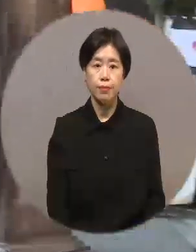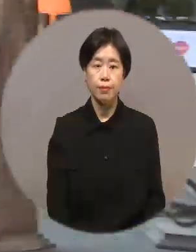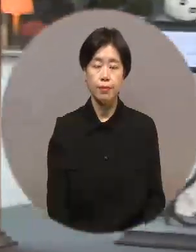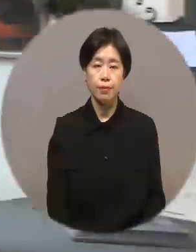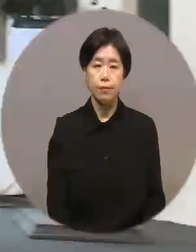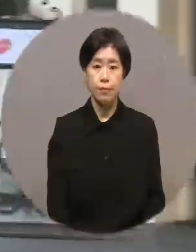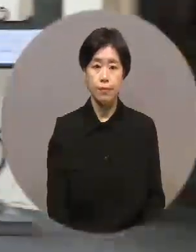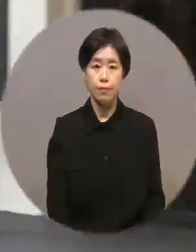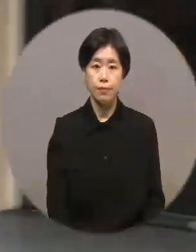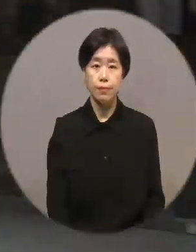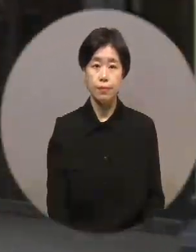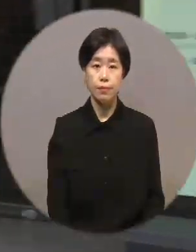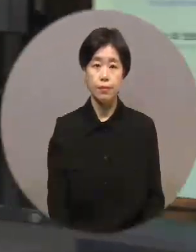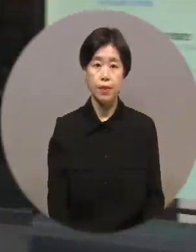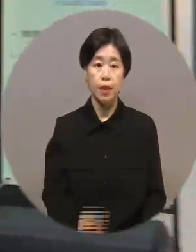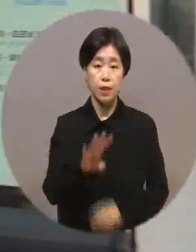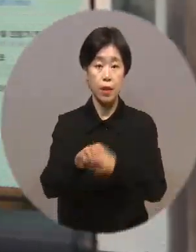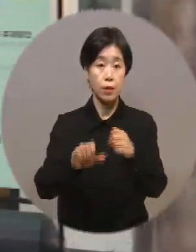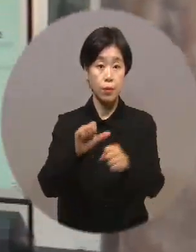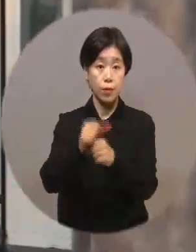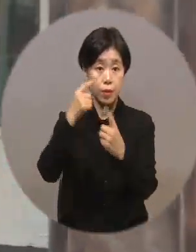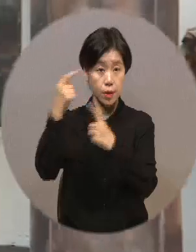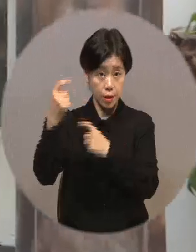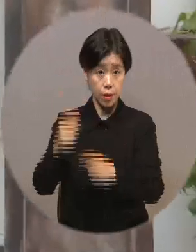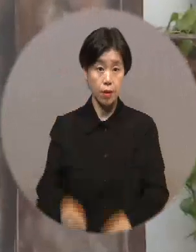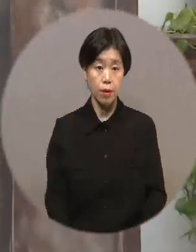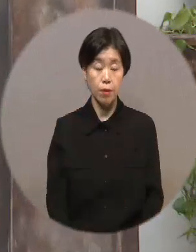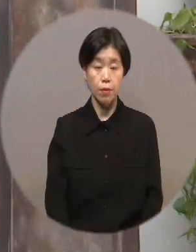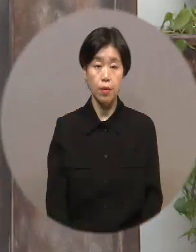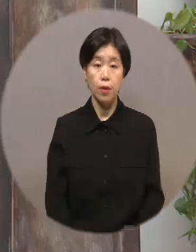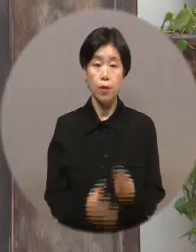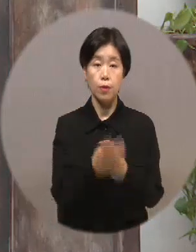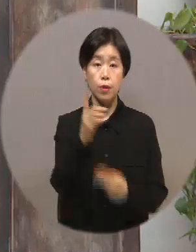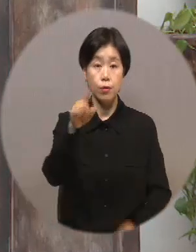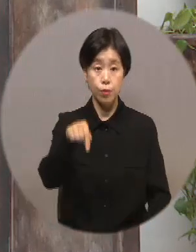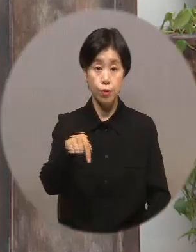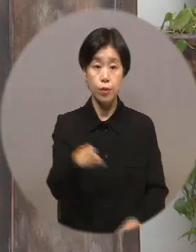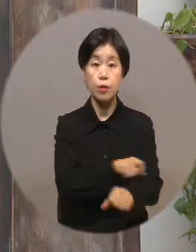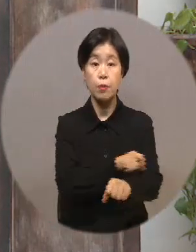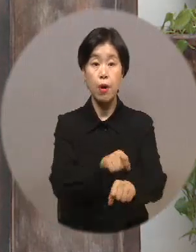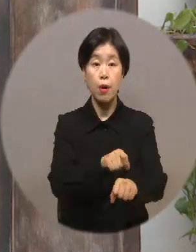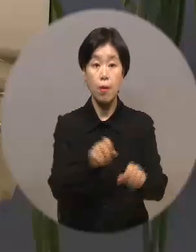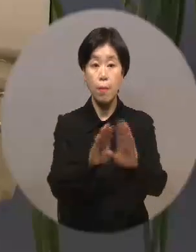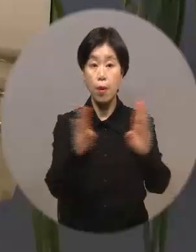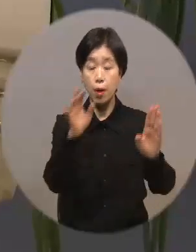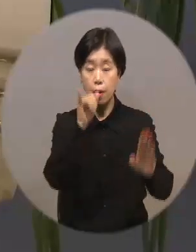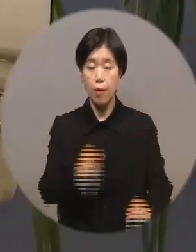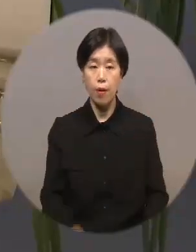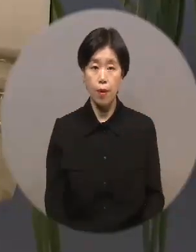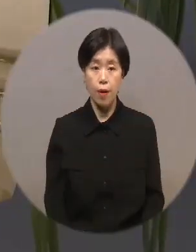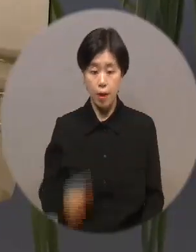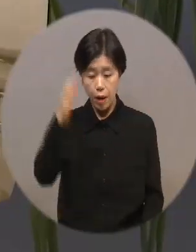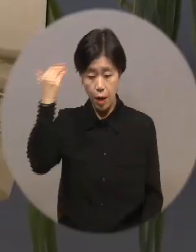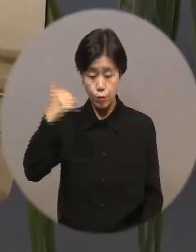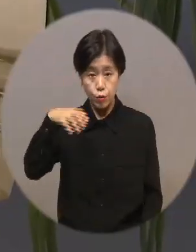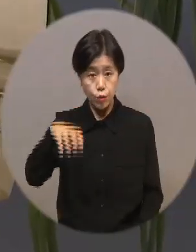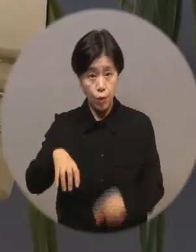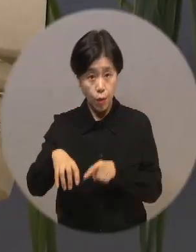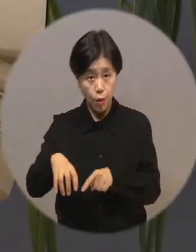협약 채택 45주년을 맞아 통일부는 특별한 자리를 마련했습니다. 남한에서 나누는 북한 여성의 권리